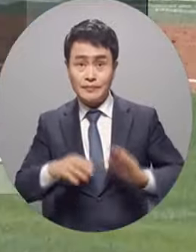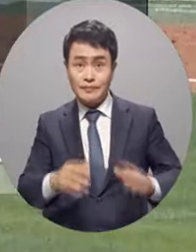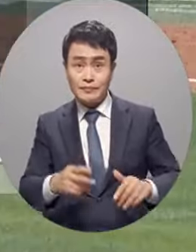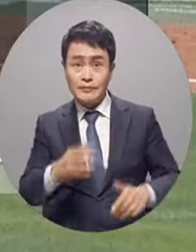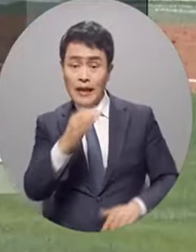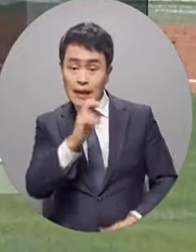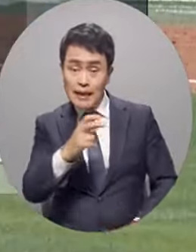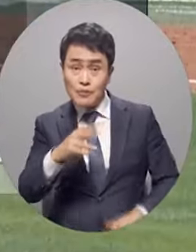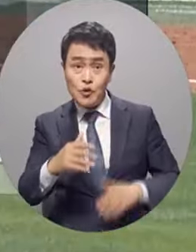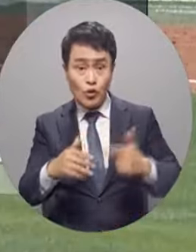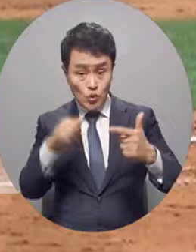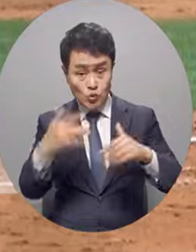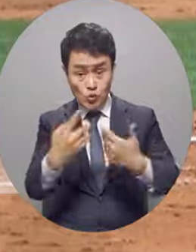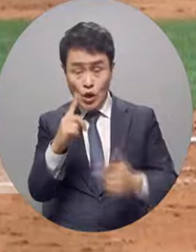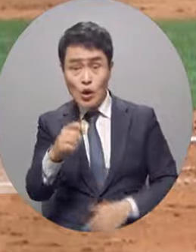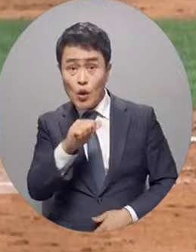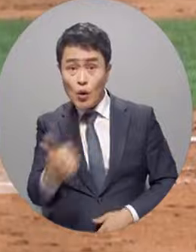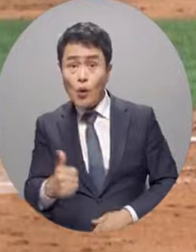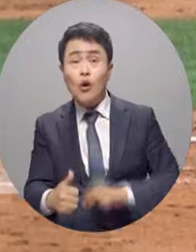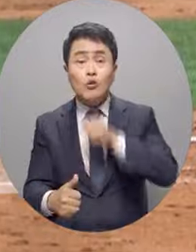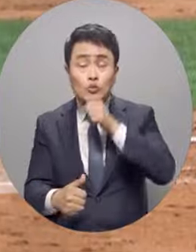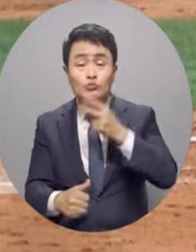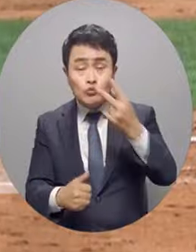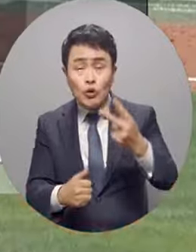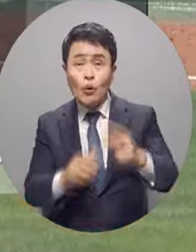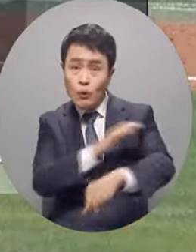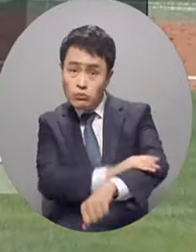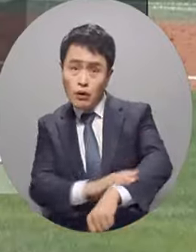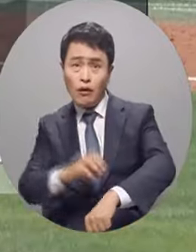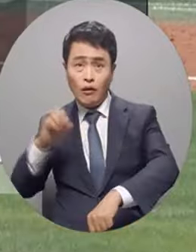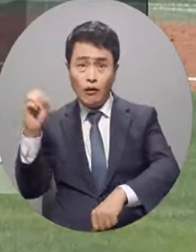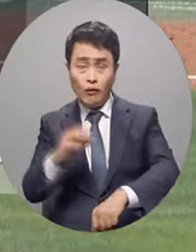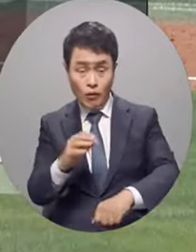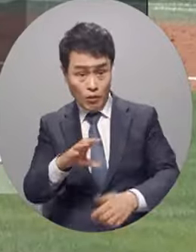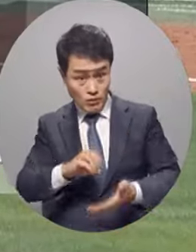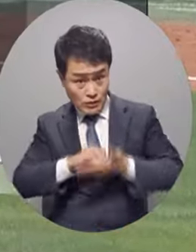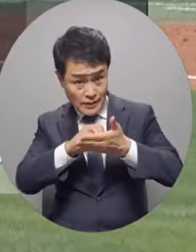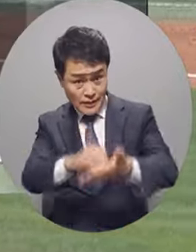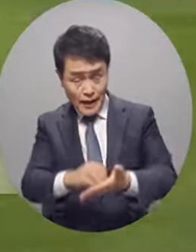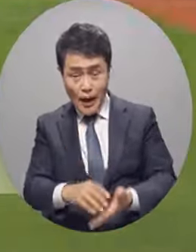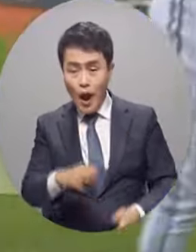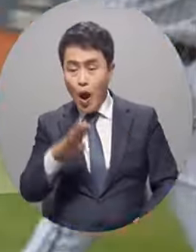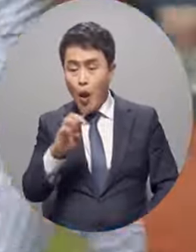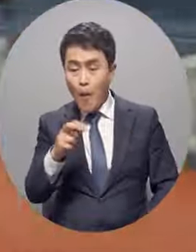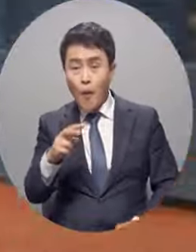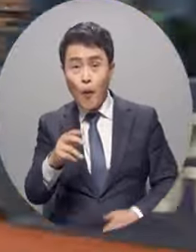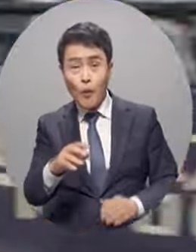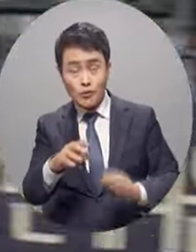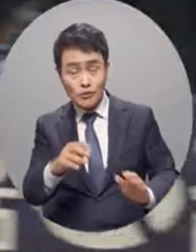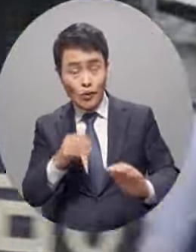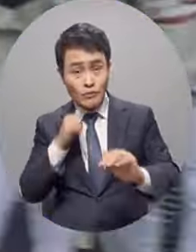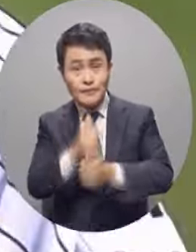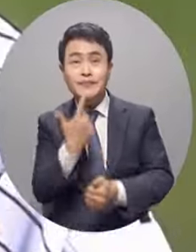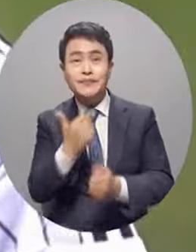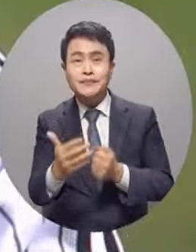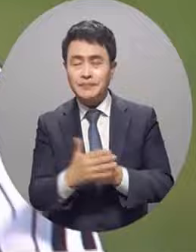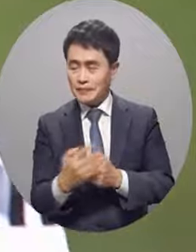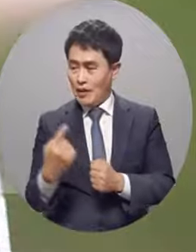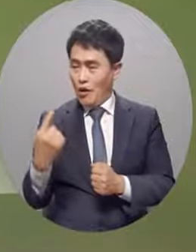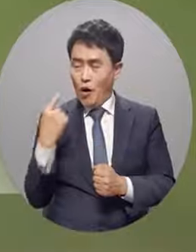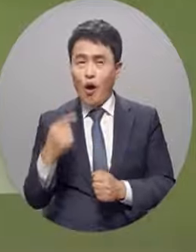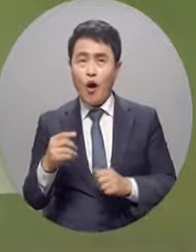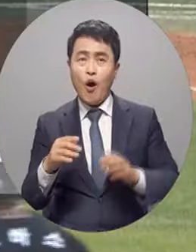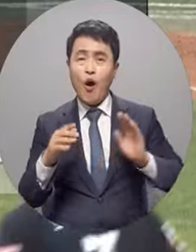임창규는 6회 원아웃까지 2실점을 기록하는 호투로 데뷔 첫 포스트시즌 선발승을 거뒀고 어제